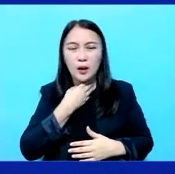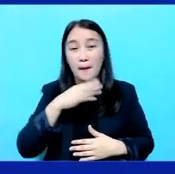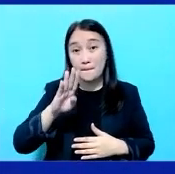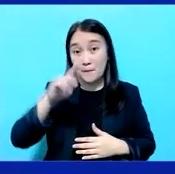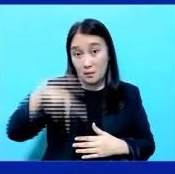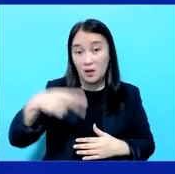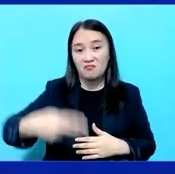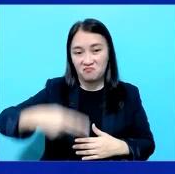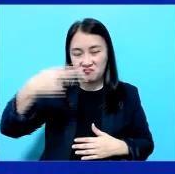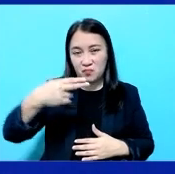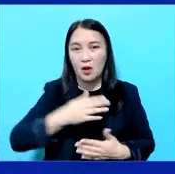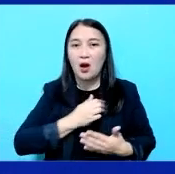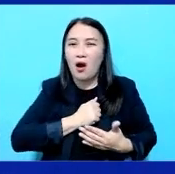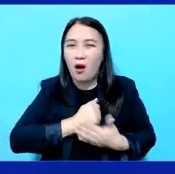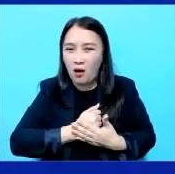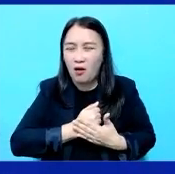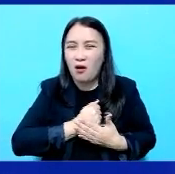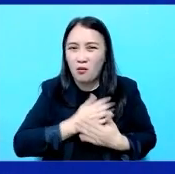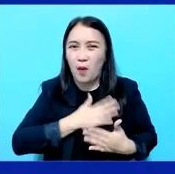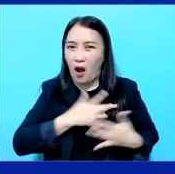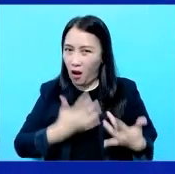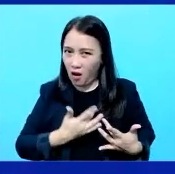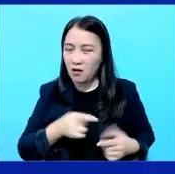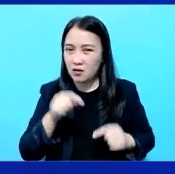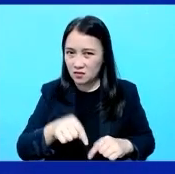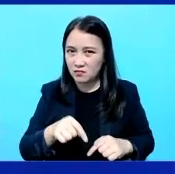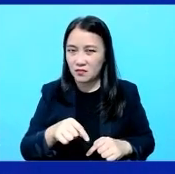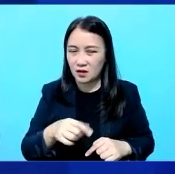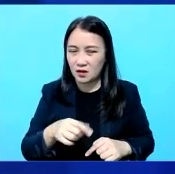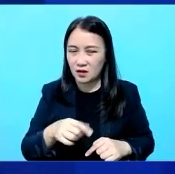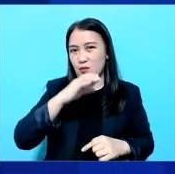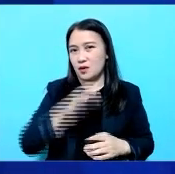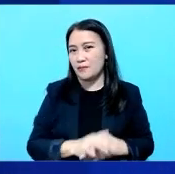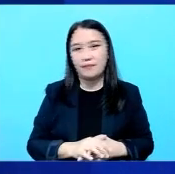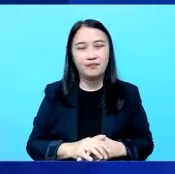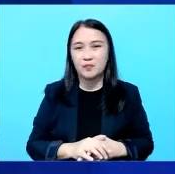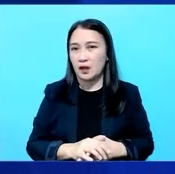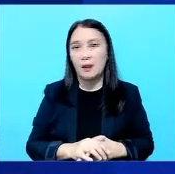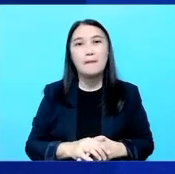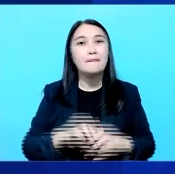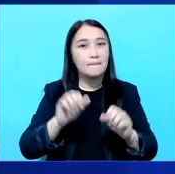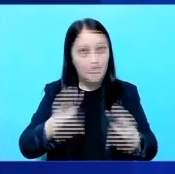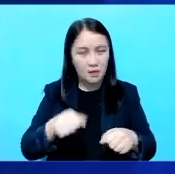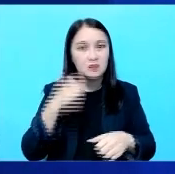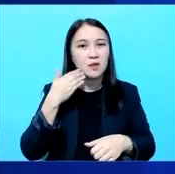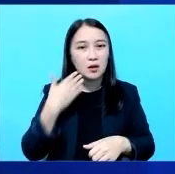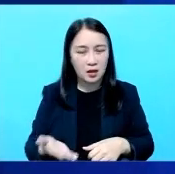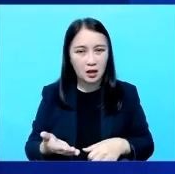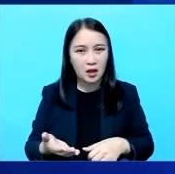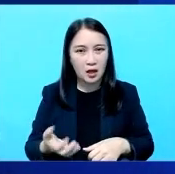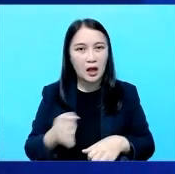o atake sa puso kapag na-overdose. These are very potent. Diba? Alam naman natin kung anong epekto sa